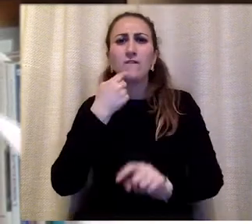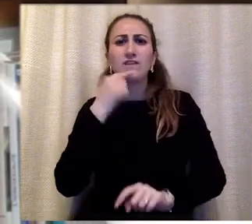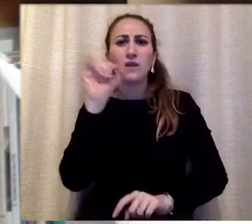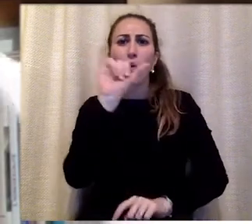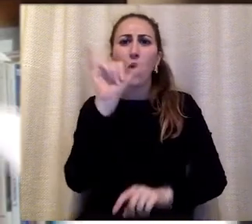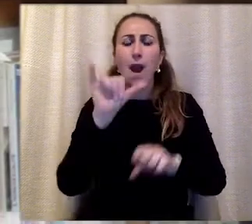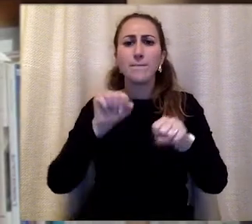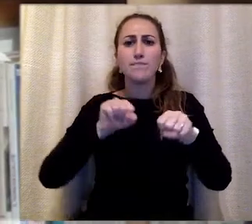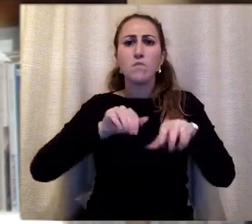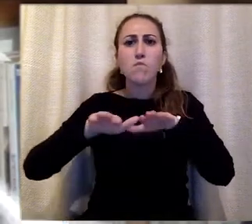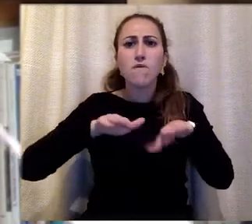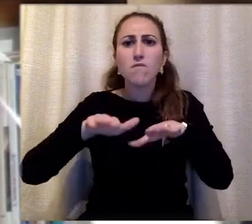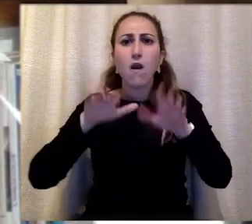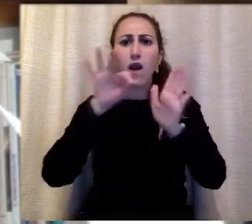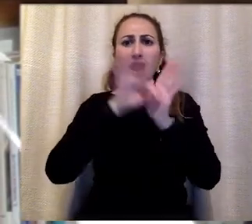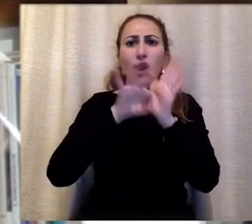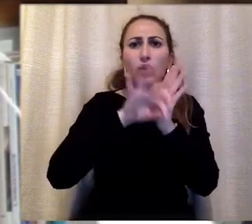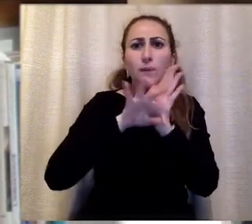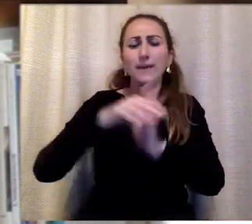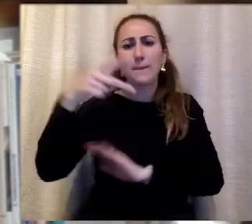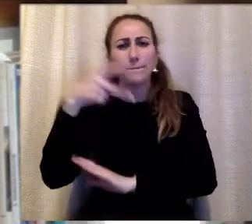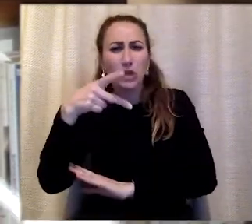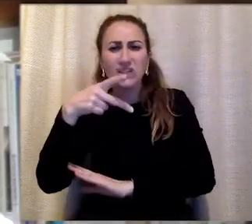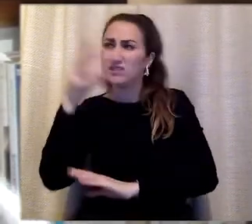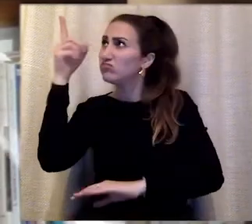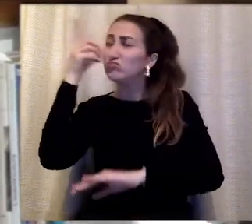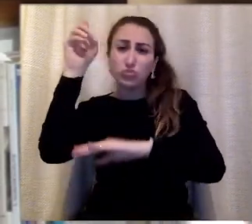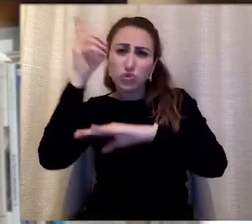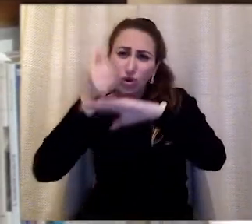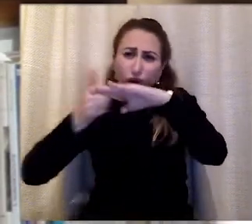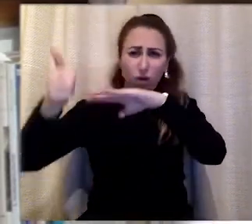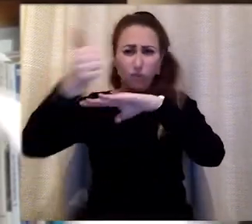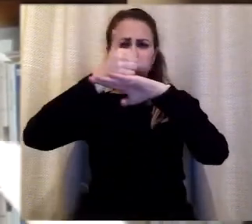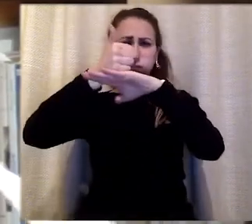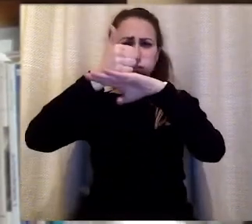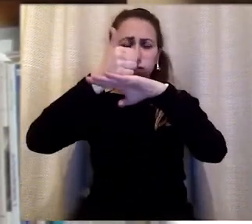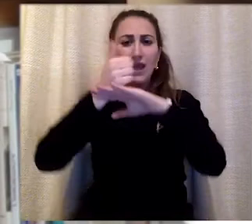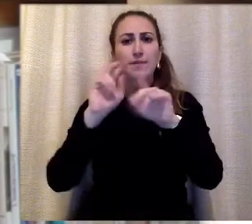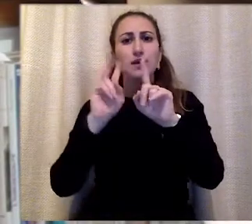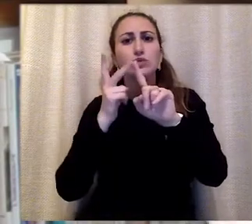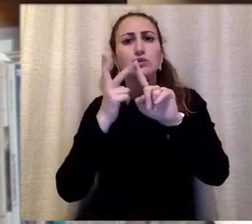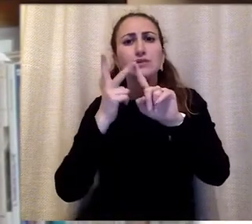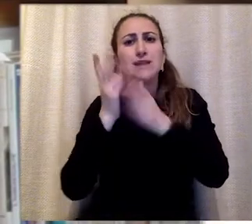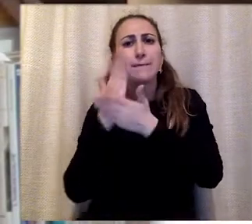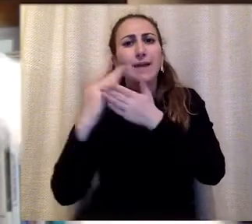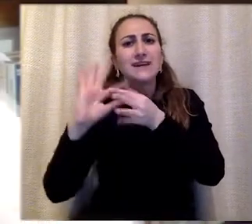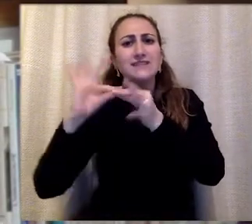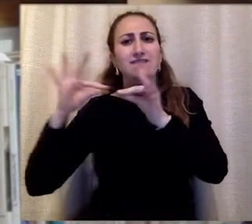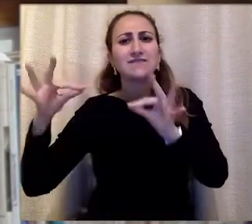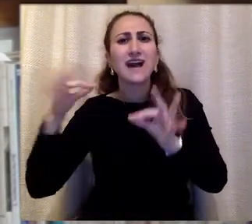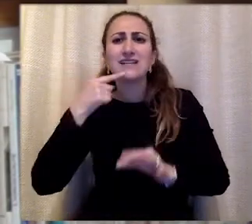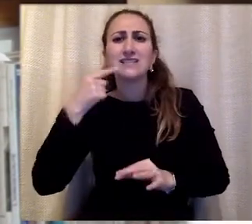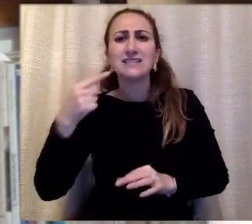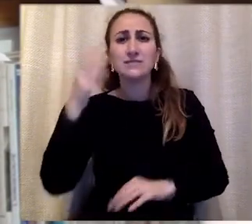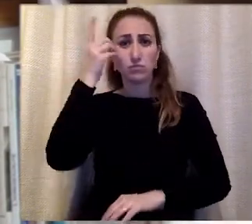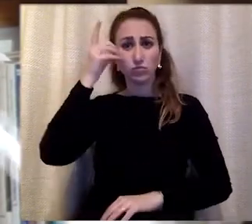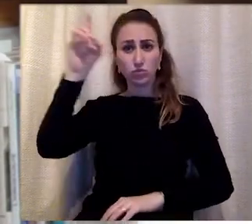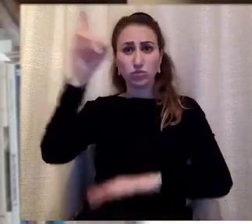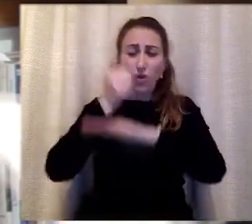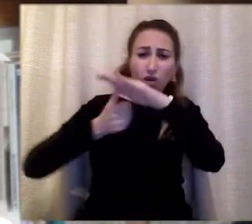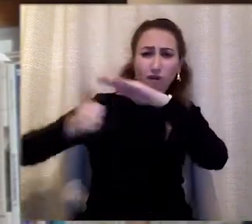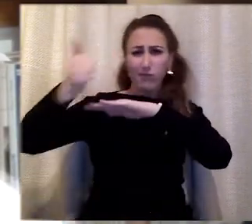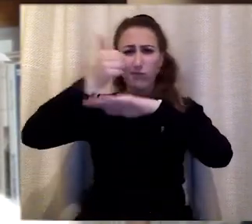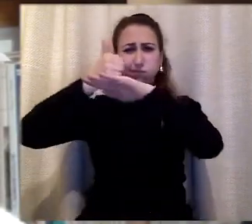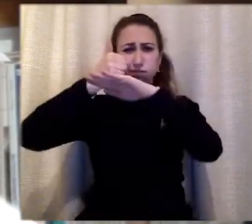qu'il domine sur la terre, c'est souvent pour désigner toutes les catastrophes, toutes les perturbations, que ce